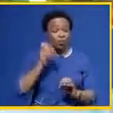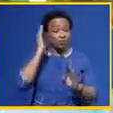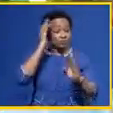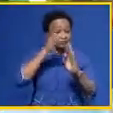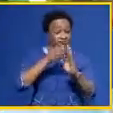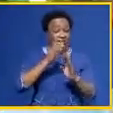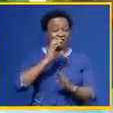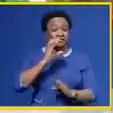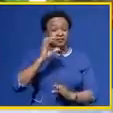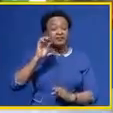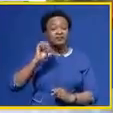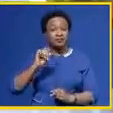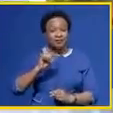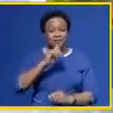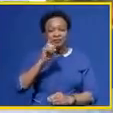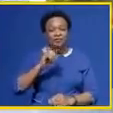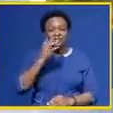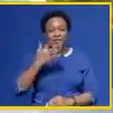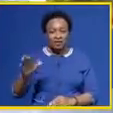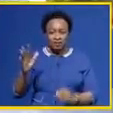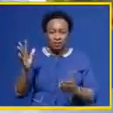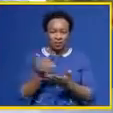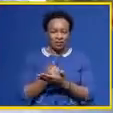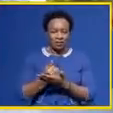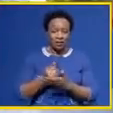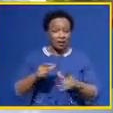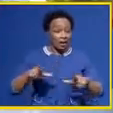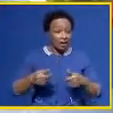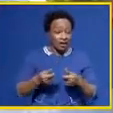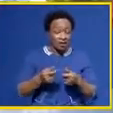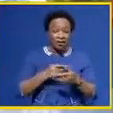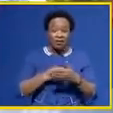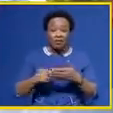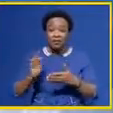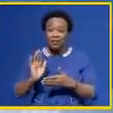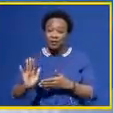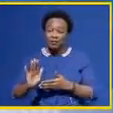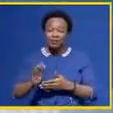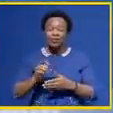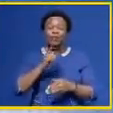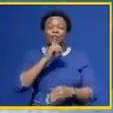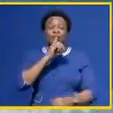kwa urais Zanzibar yapatikana, lakini majina yao ni siri nzito.